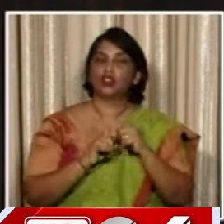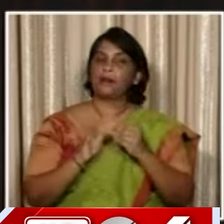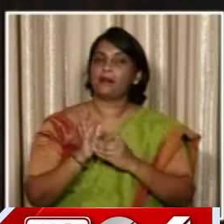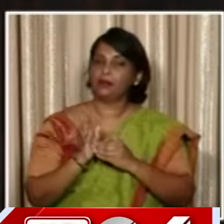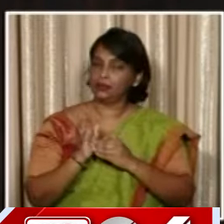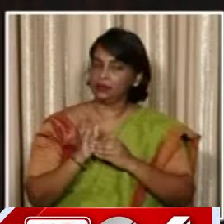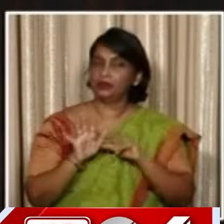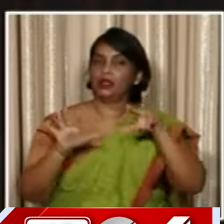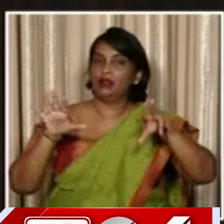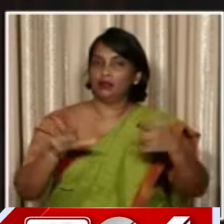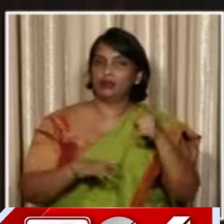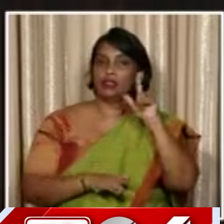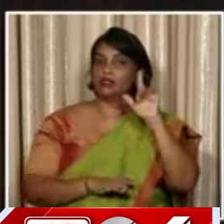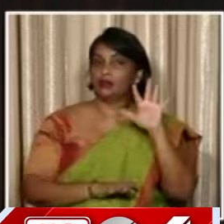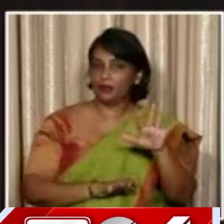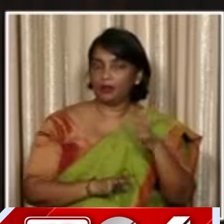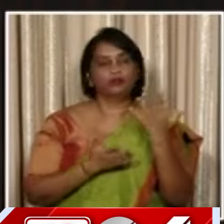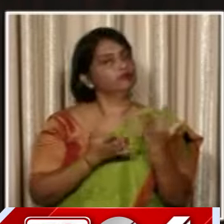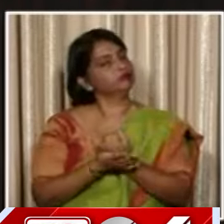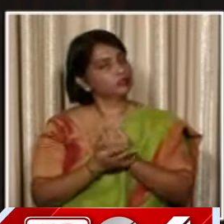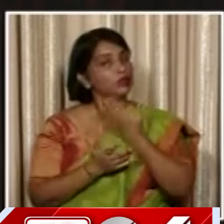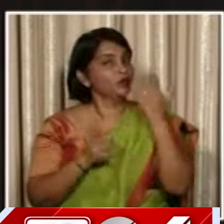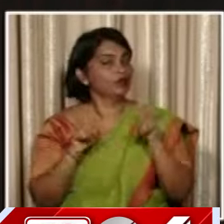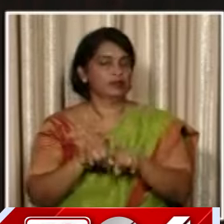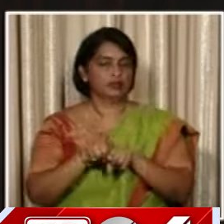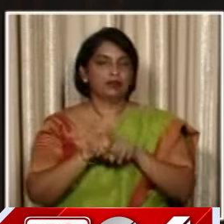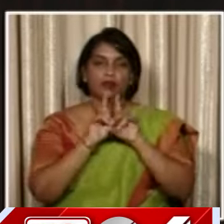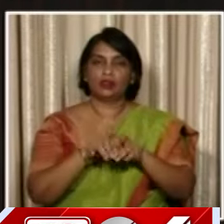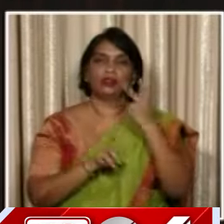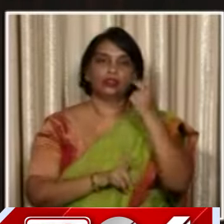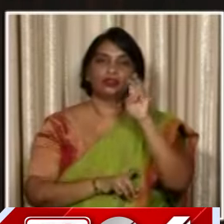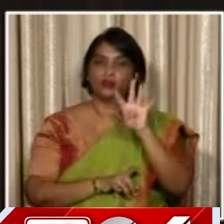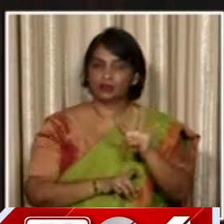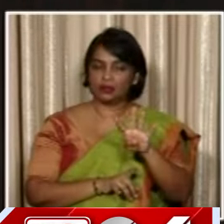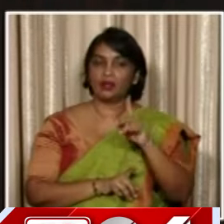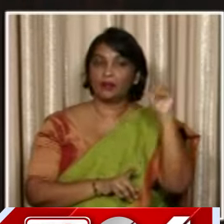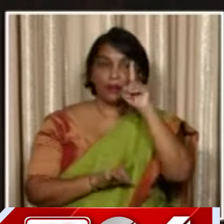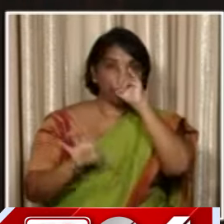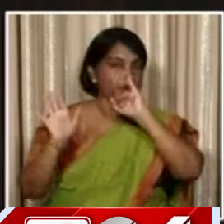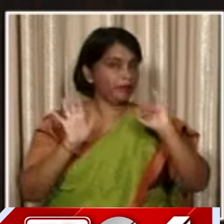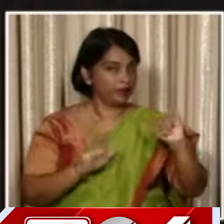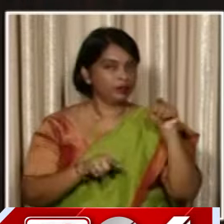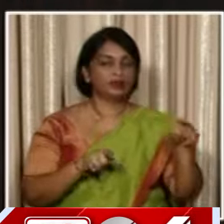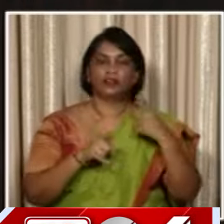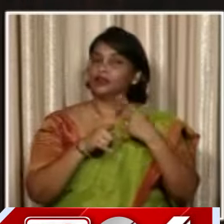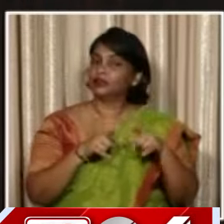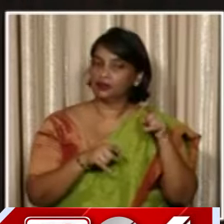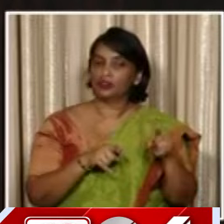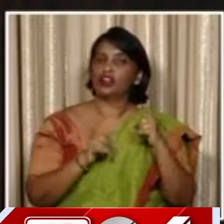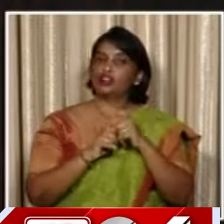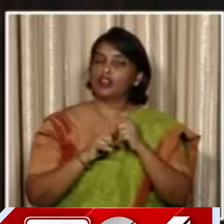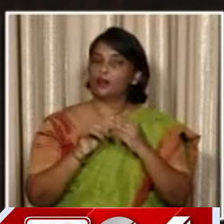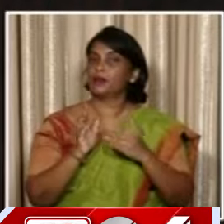මිලියන 875ක් උපයන්න පුළුවන් වුණා වගේම 2024දී පළවෙනි මාස 6 තුල පමණක්